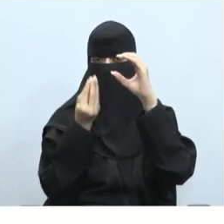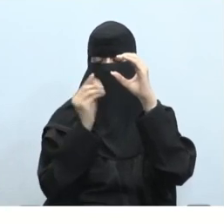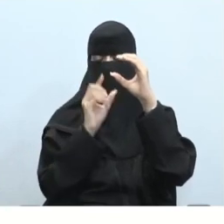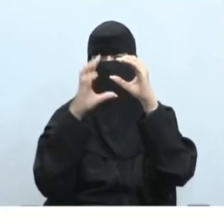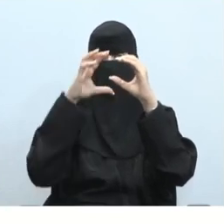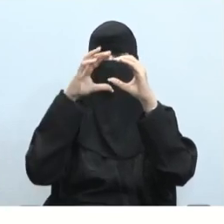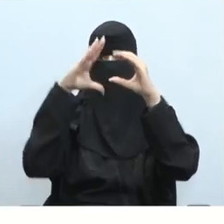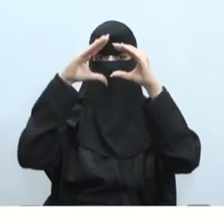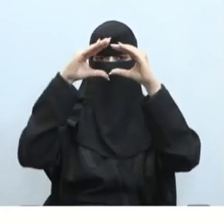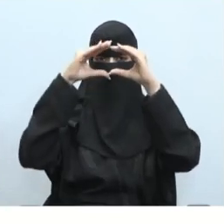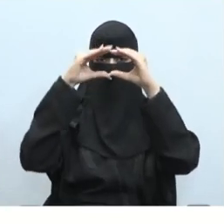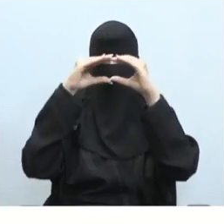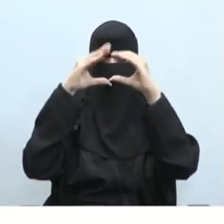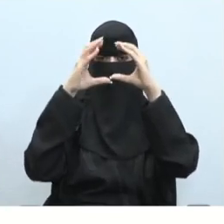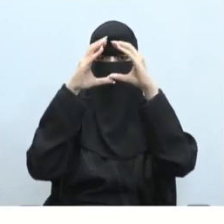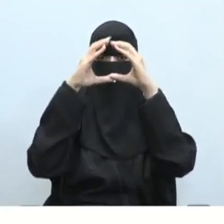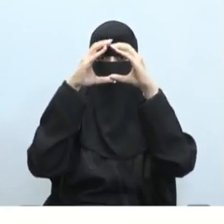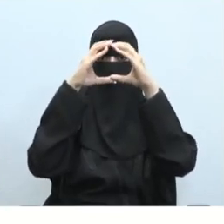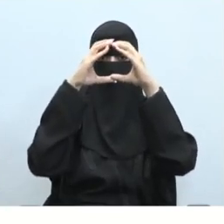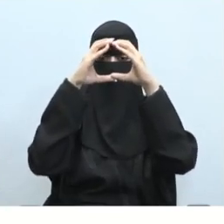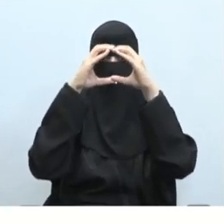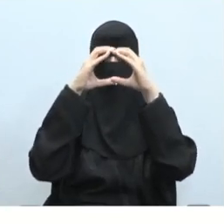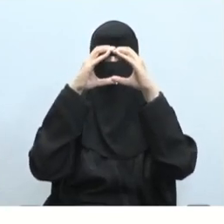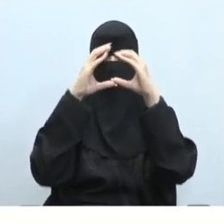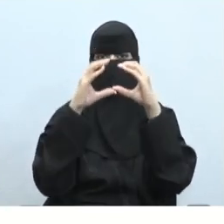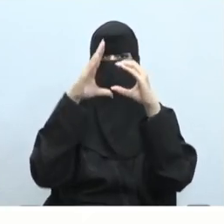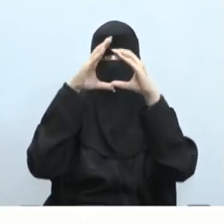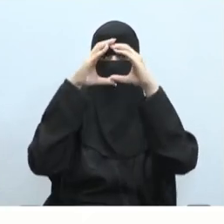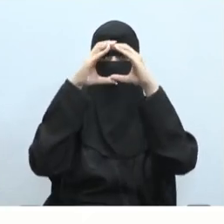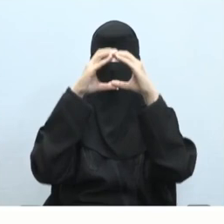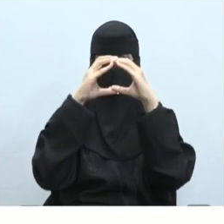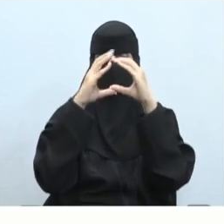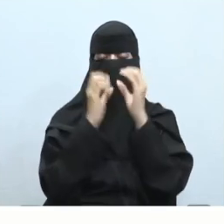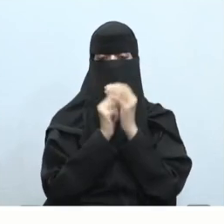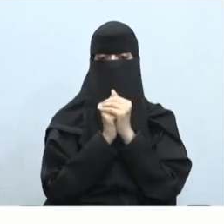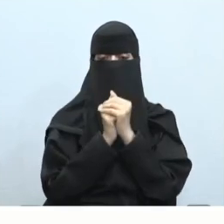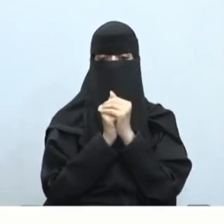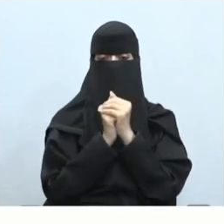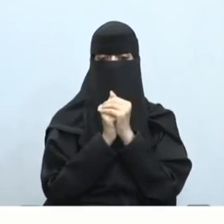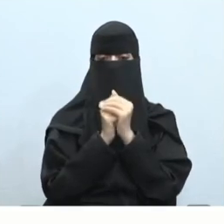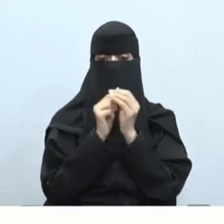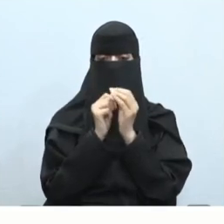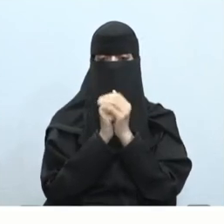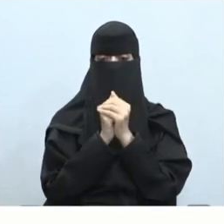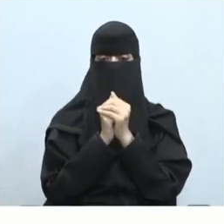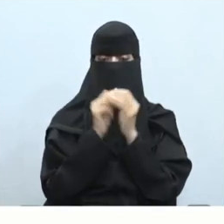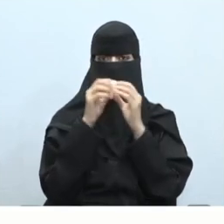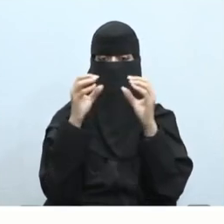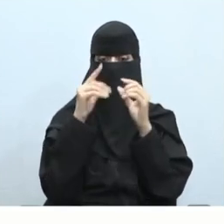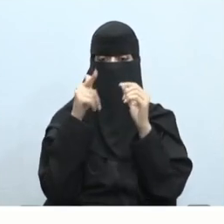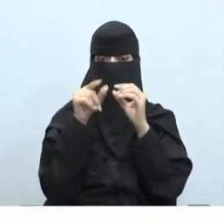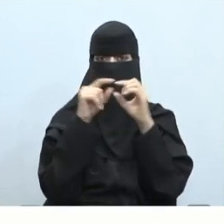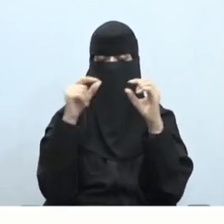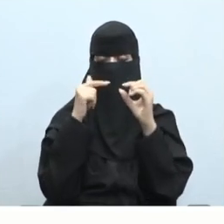ماذا احسنتم احسنتم ادى الى انبعاجها عند خط